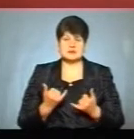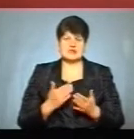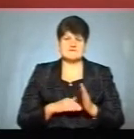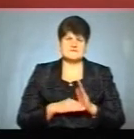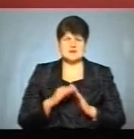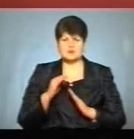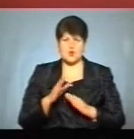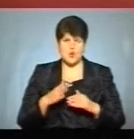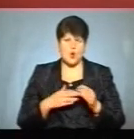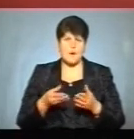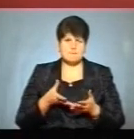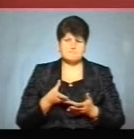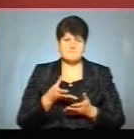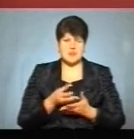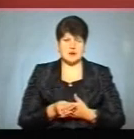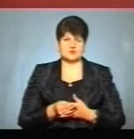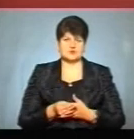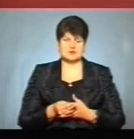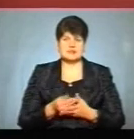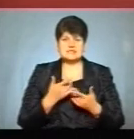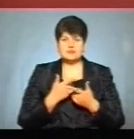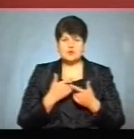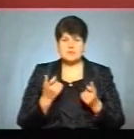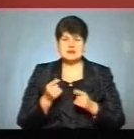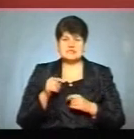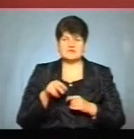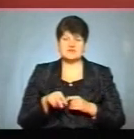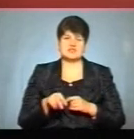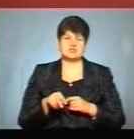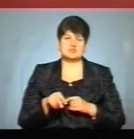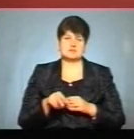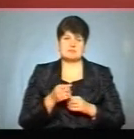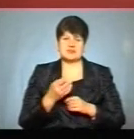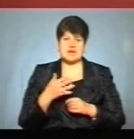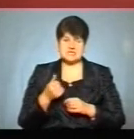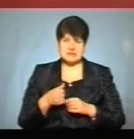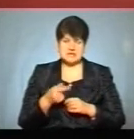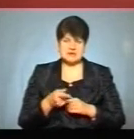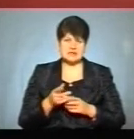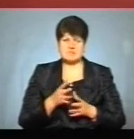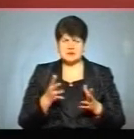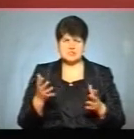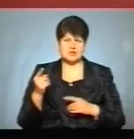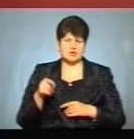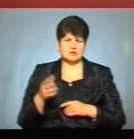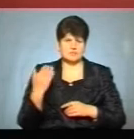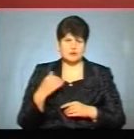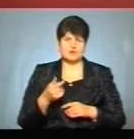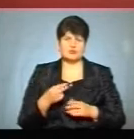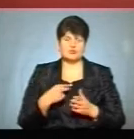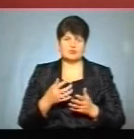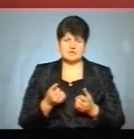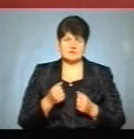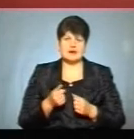високооплачувані з інформації за 2015 рік. Найбільше тоді отримав